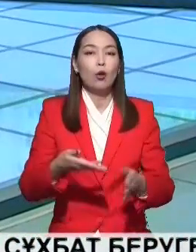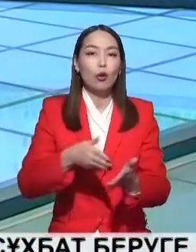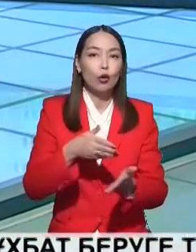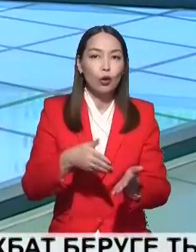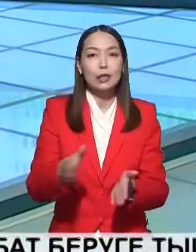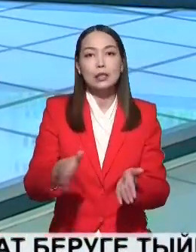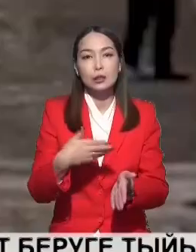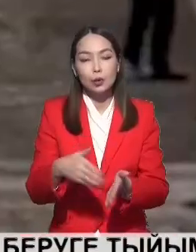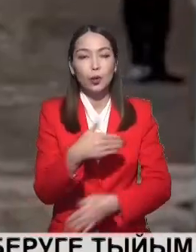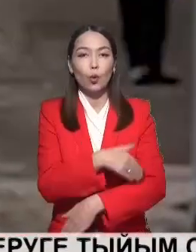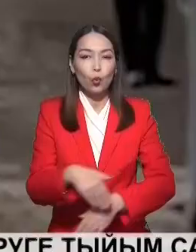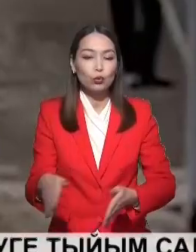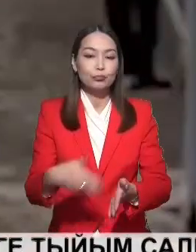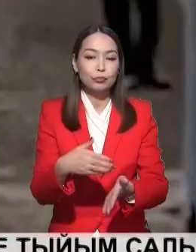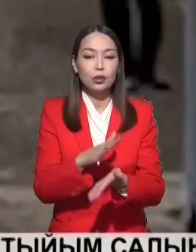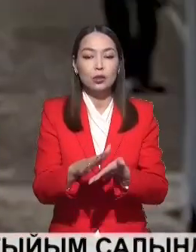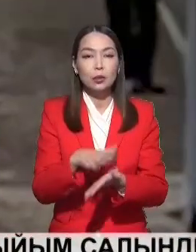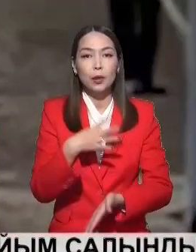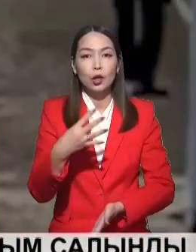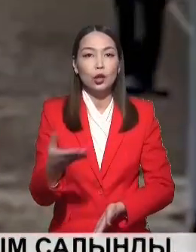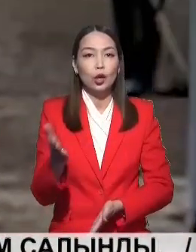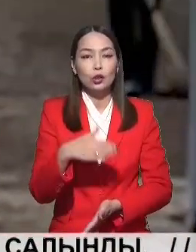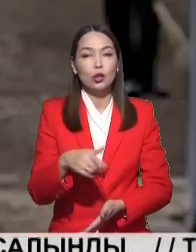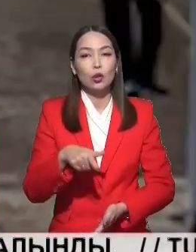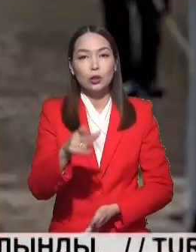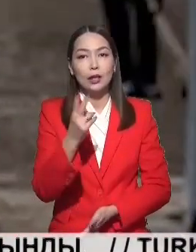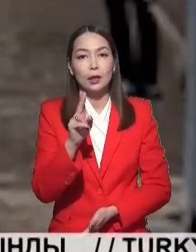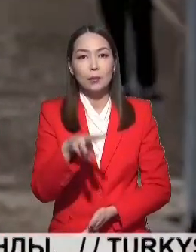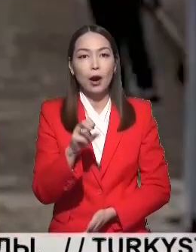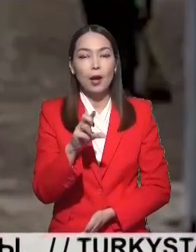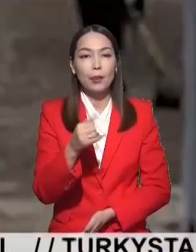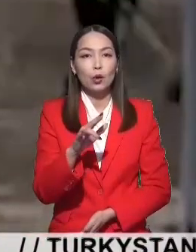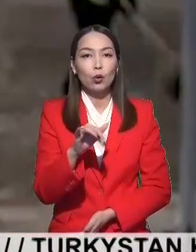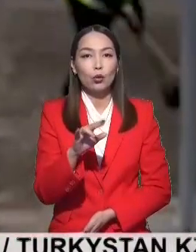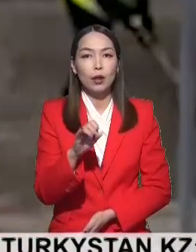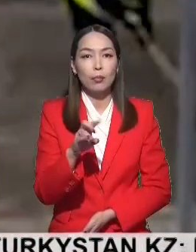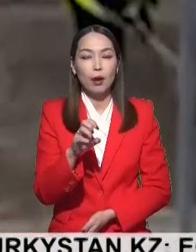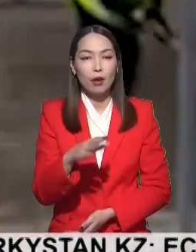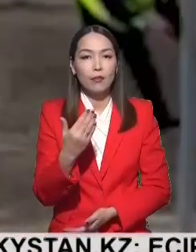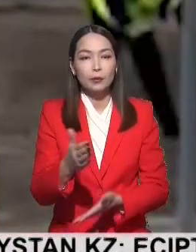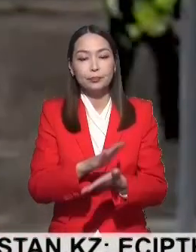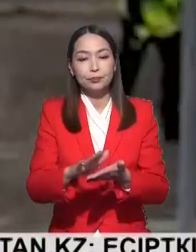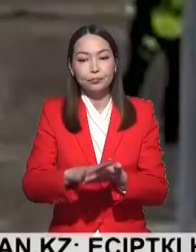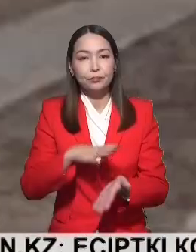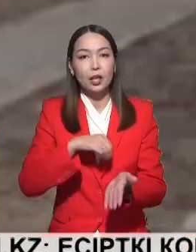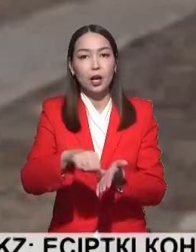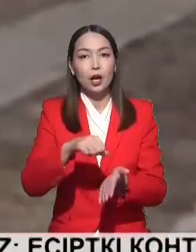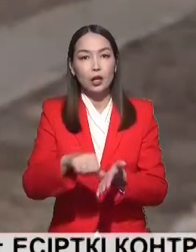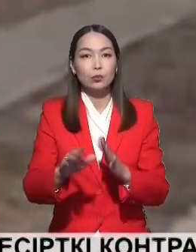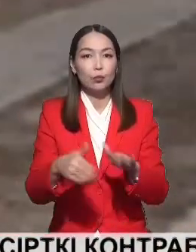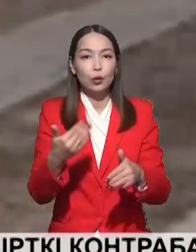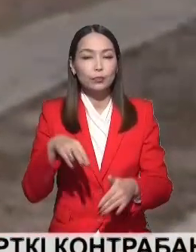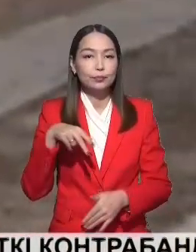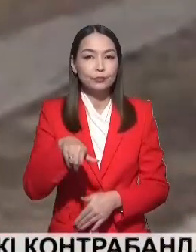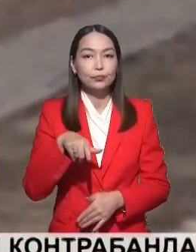көше тазалауға шықты. 40 шақты тұрғын ұзындығы 2 шақырым Абай Құнанбаев көшесін қоқыстан тып-типыл етті. Асфальт бойын жаяу